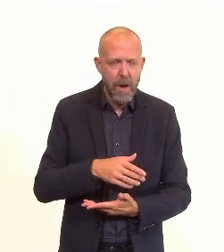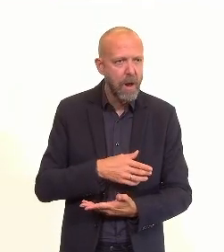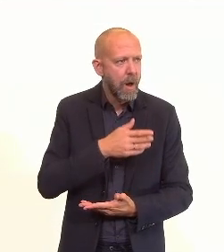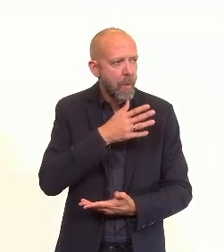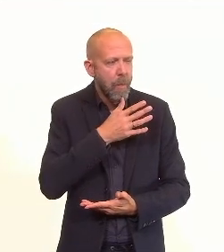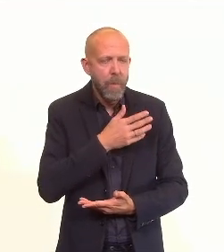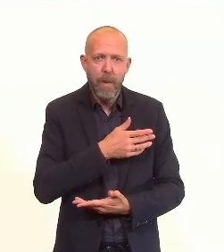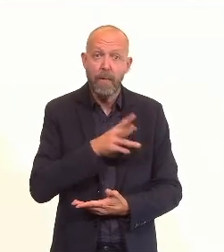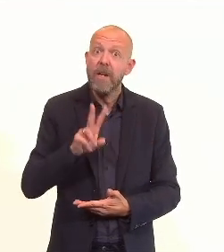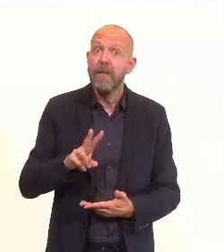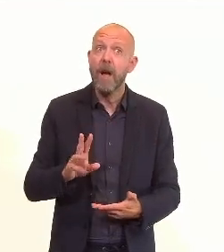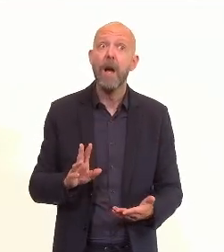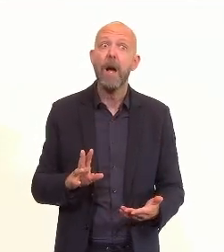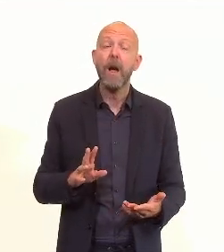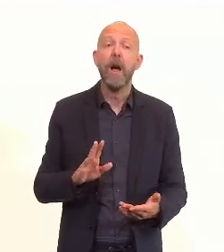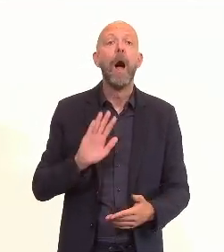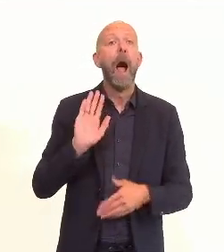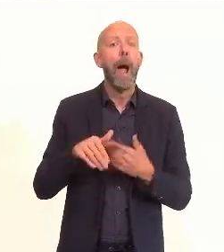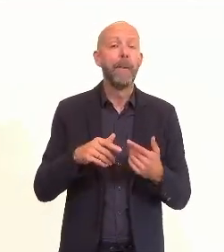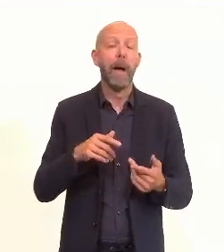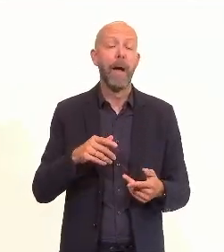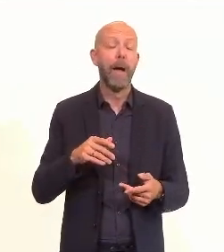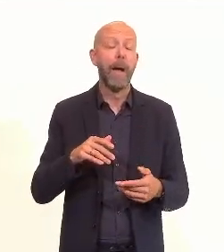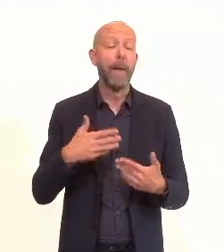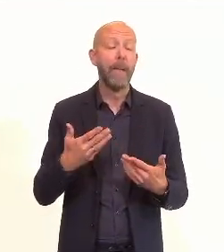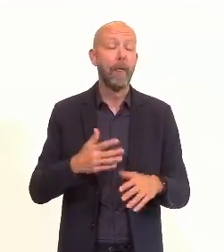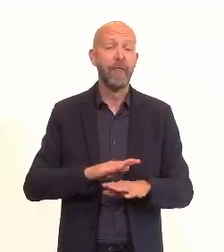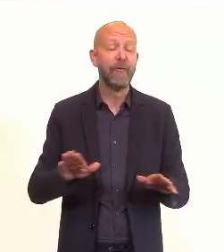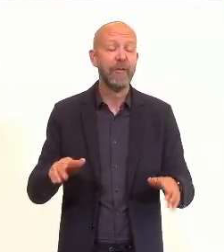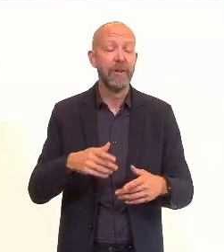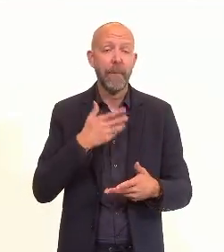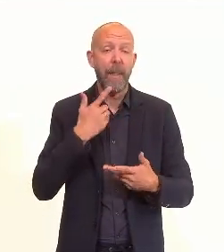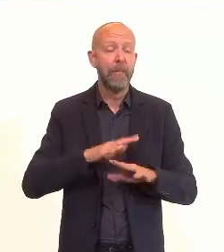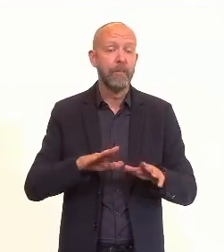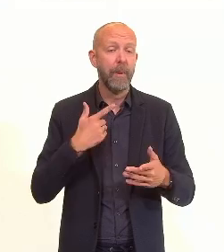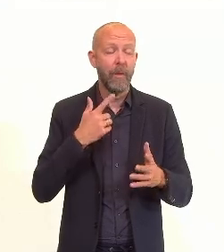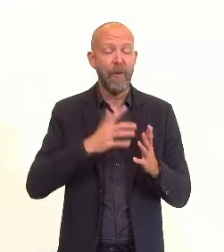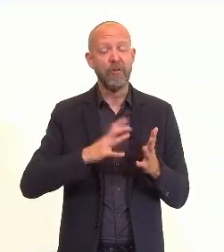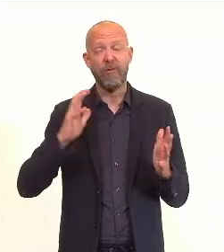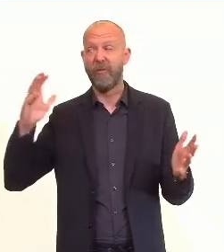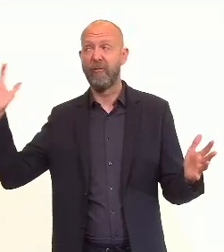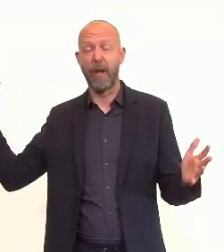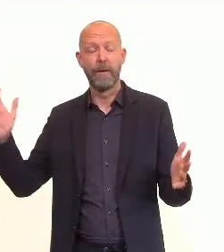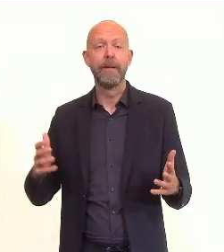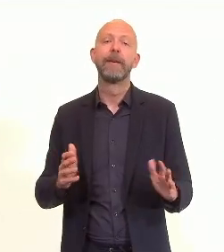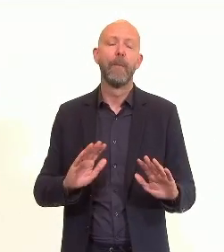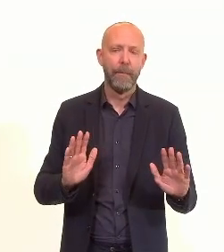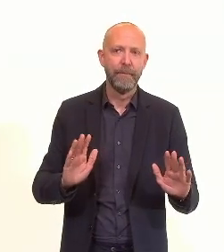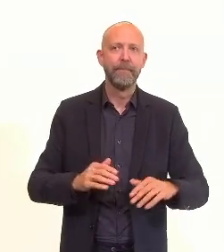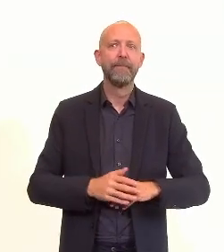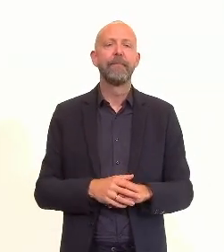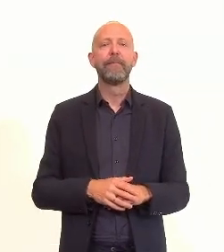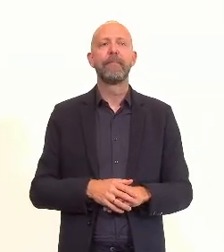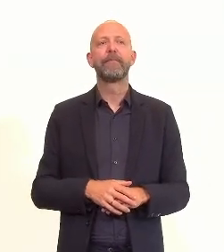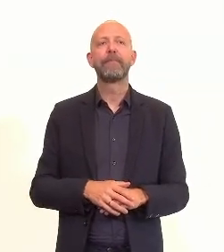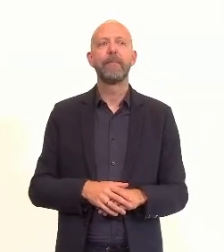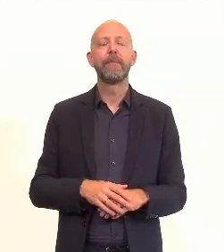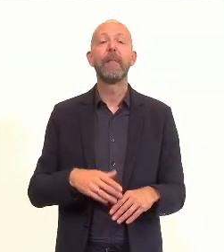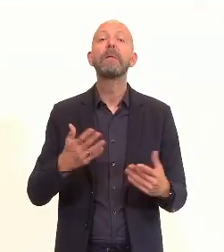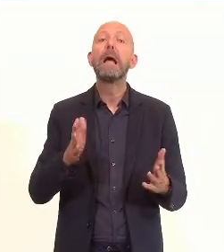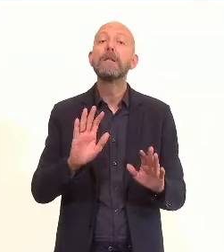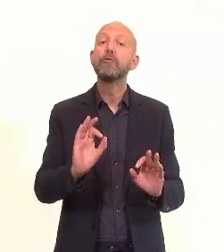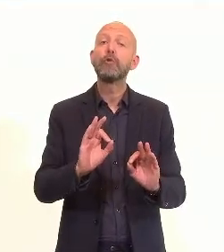pas. C'est difficile. Bon, après, il parle trop des fois. Voilà, ça Francine, ça se passe quand vous avez... Là, je suis sage. Là, je suis sage. Quand vous